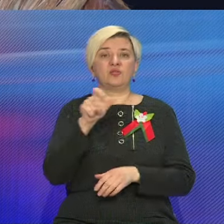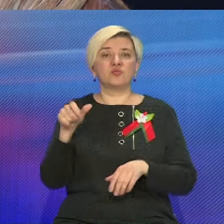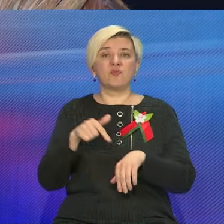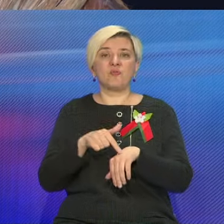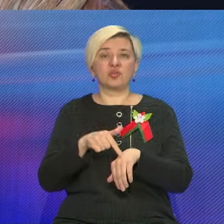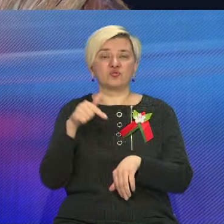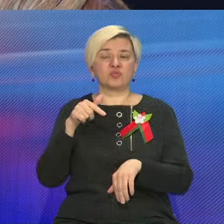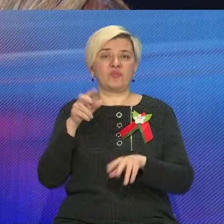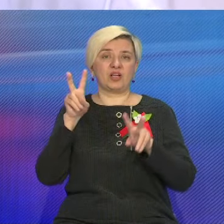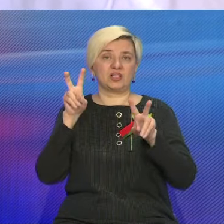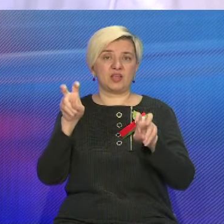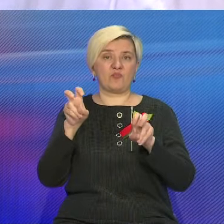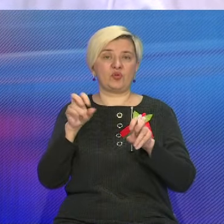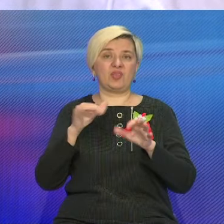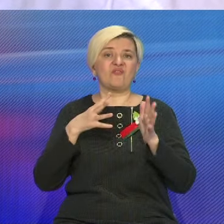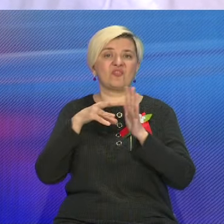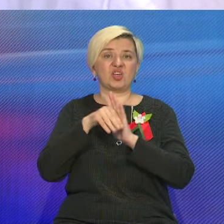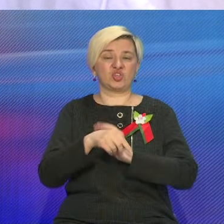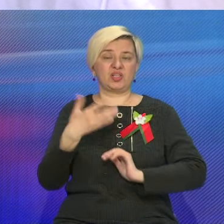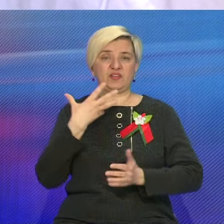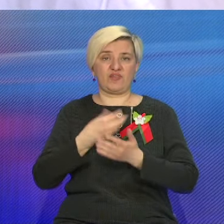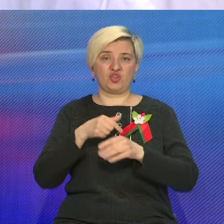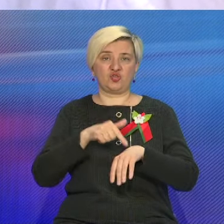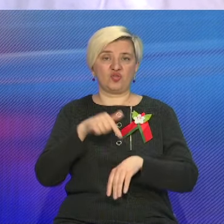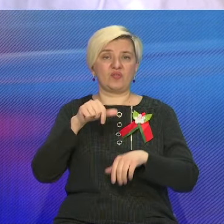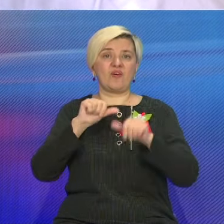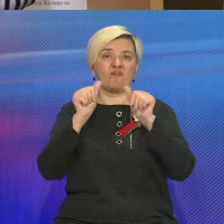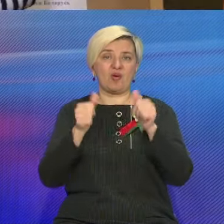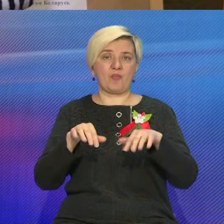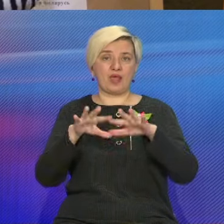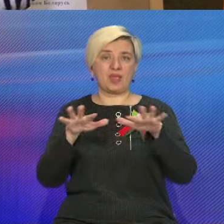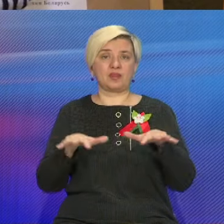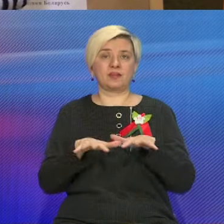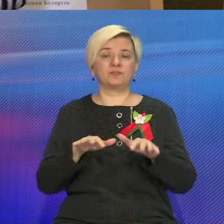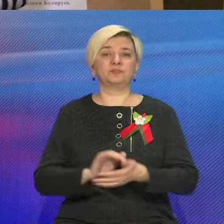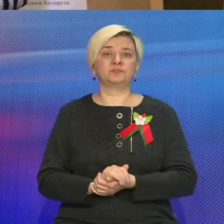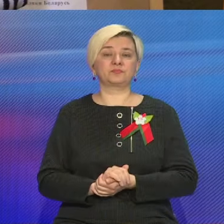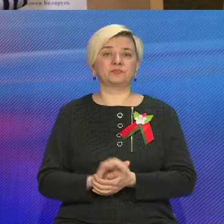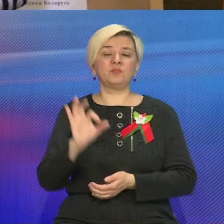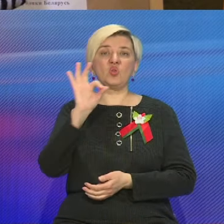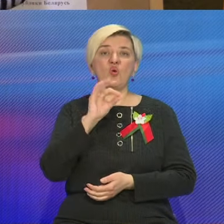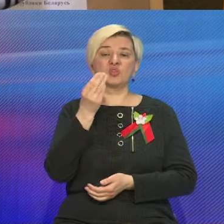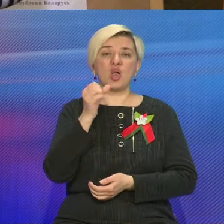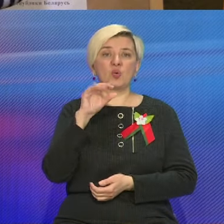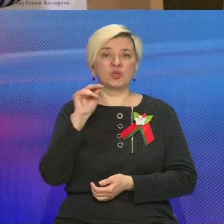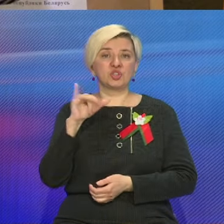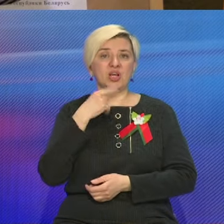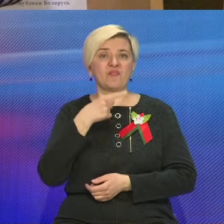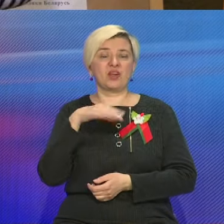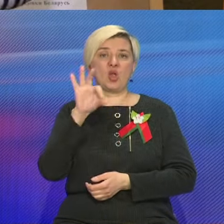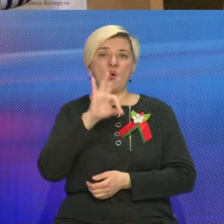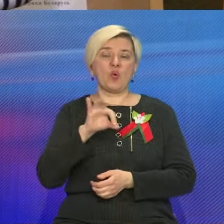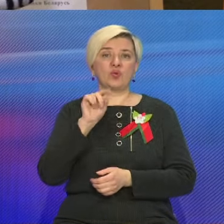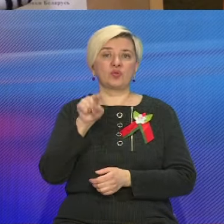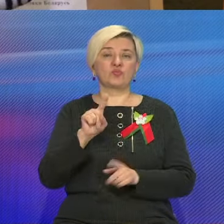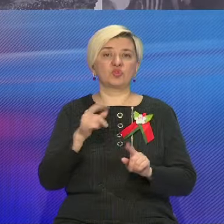гэту тэму і ўклалі свае адчуванні ў кожны элемент макета. І пра Шаулічы гаварылі, і гаварылі о том, што у нас